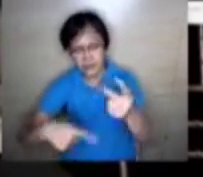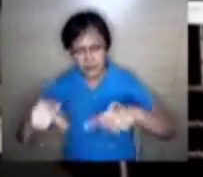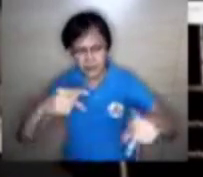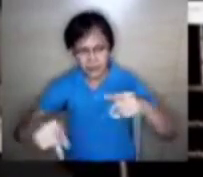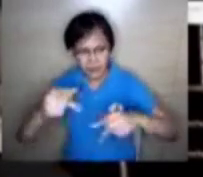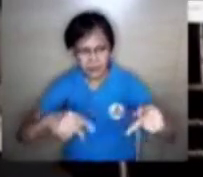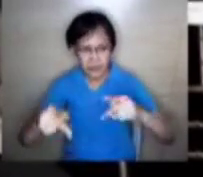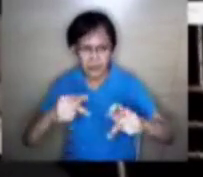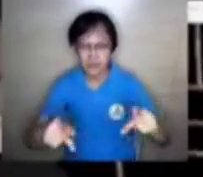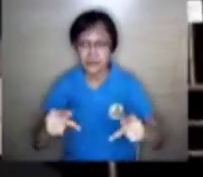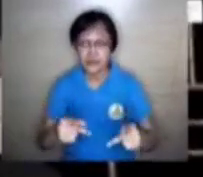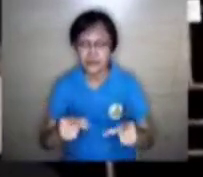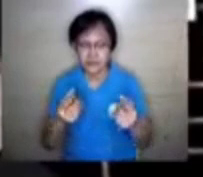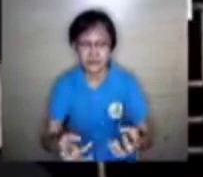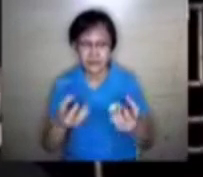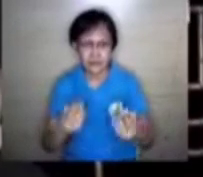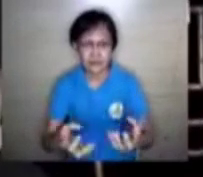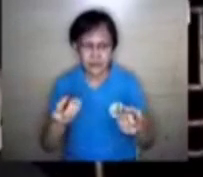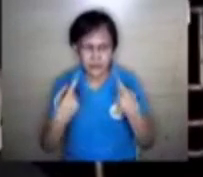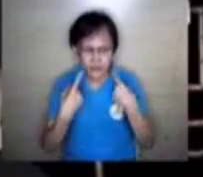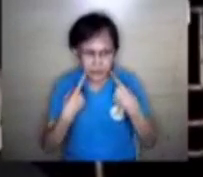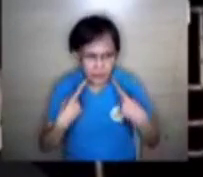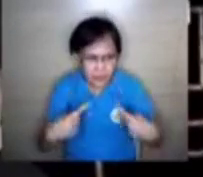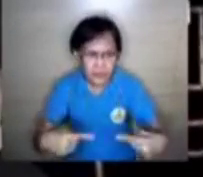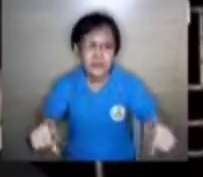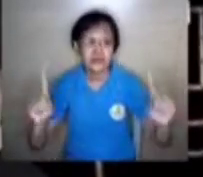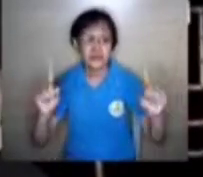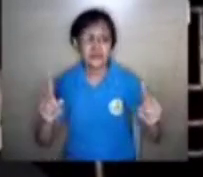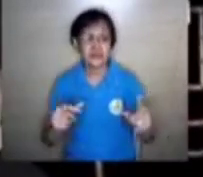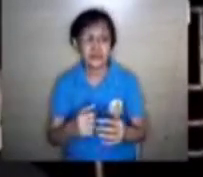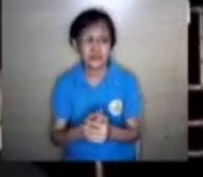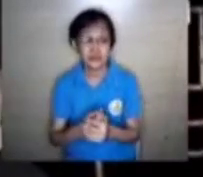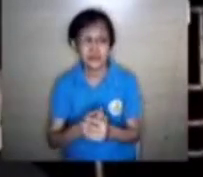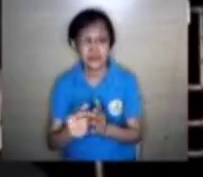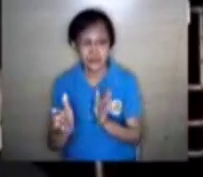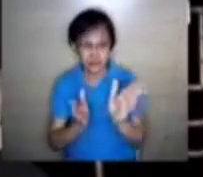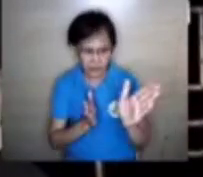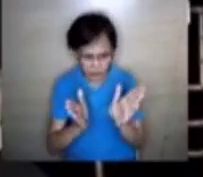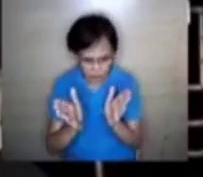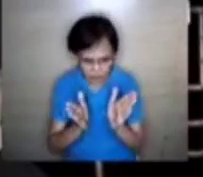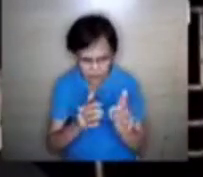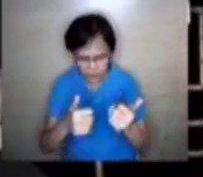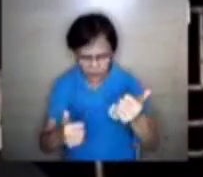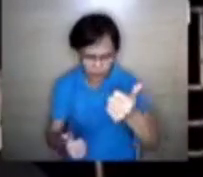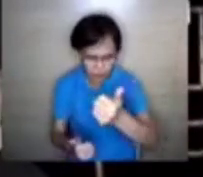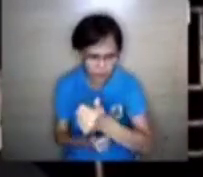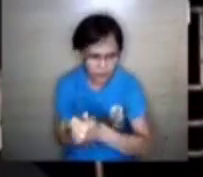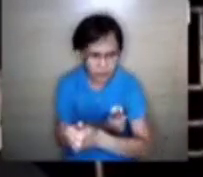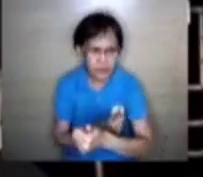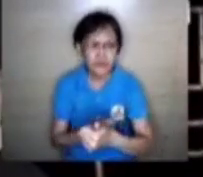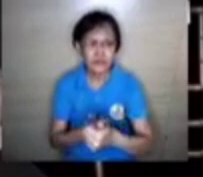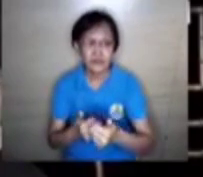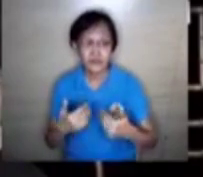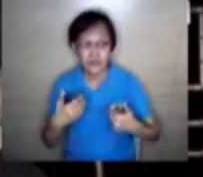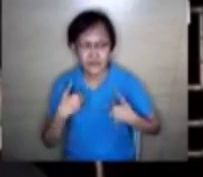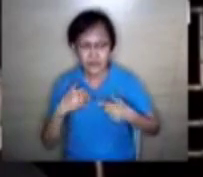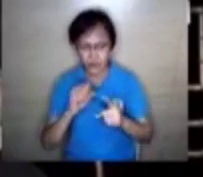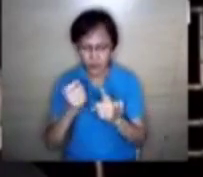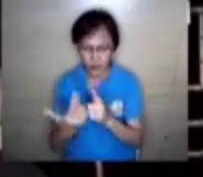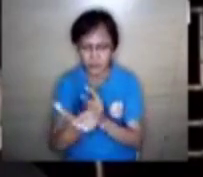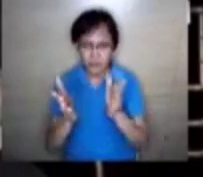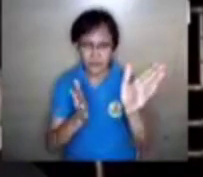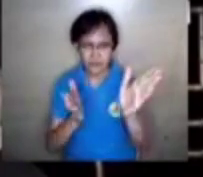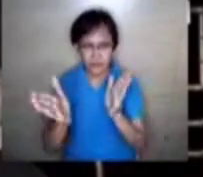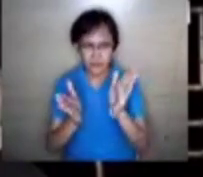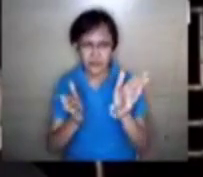Marami sa mga nagawa natin, lalo na yung mga kakabanggit ko lang sa ilalim ng kategoryang social services,